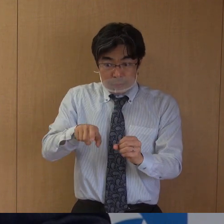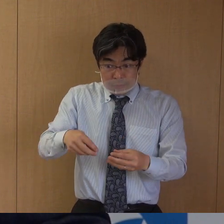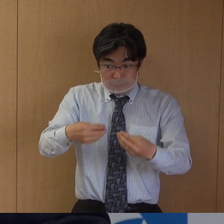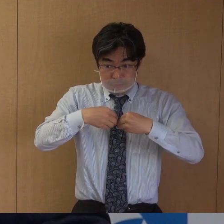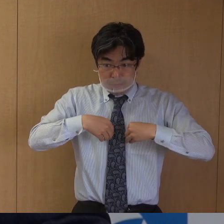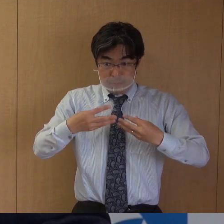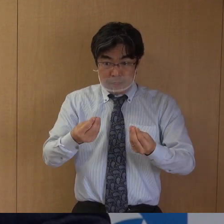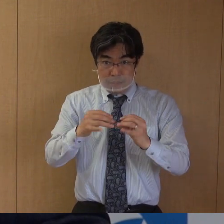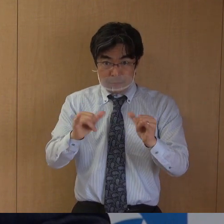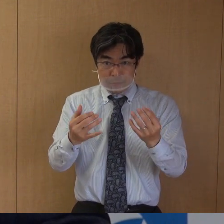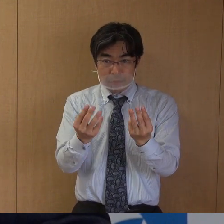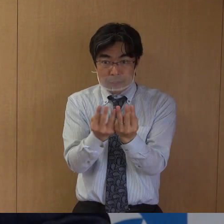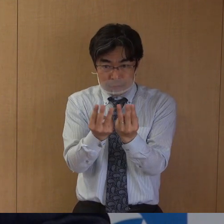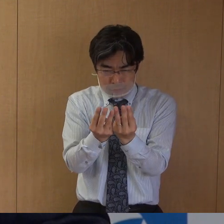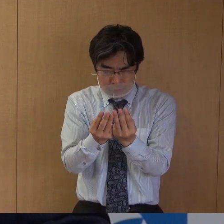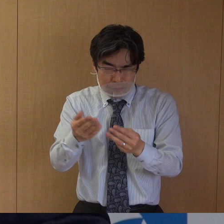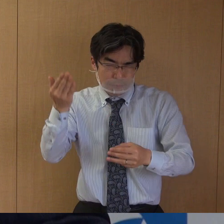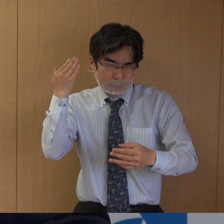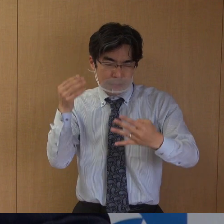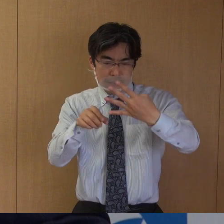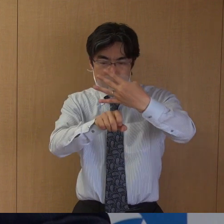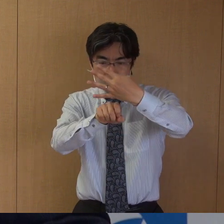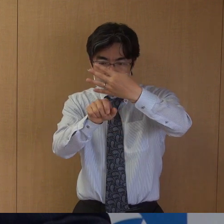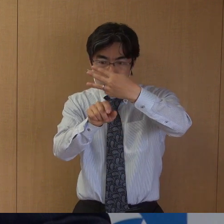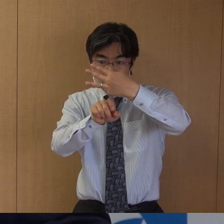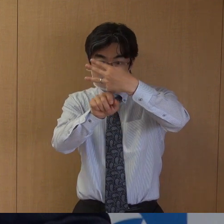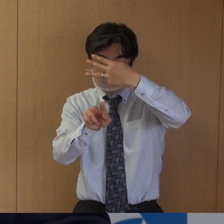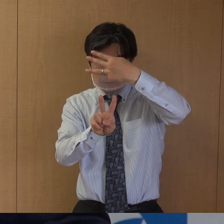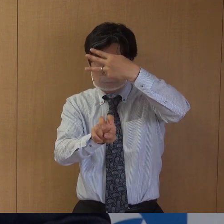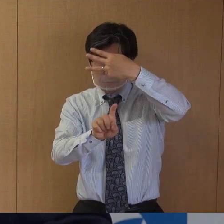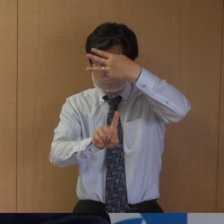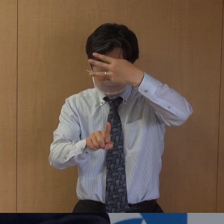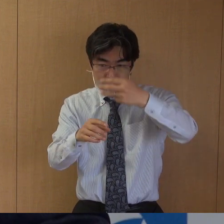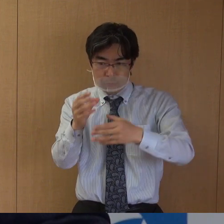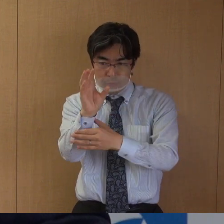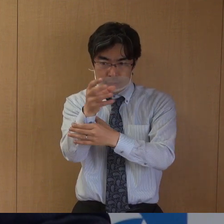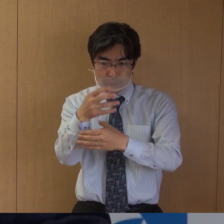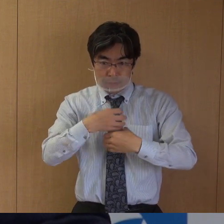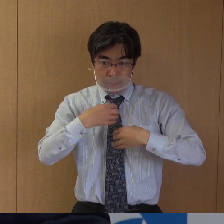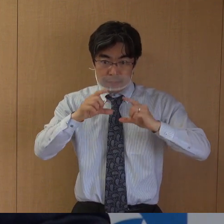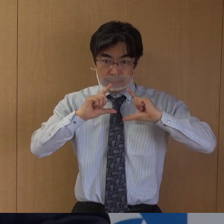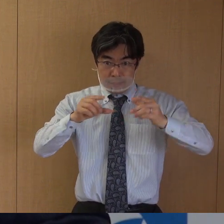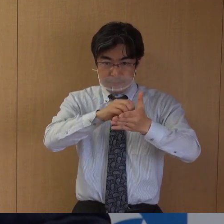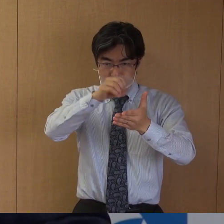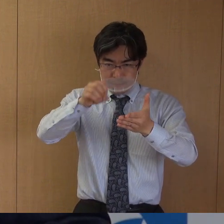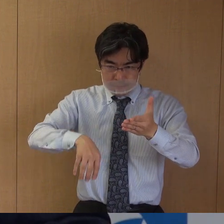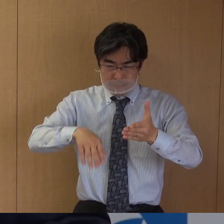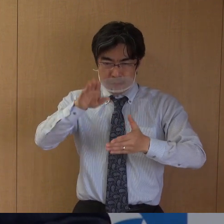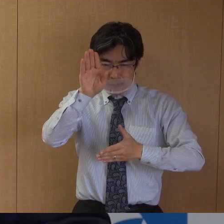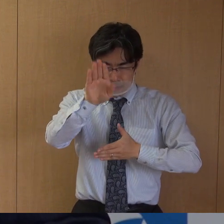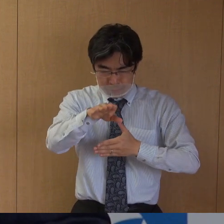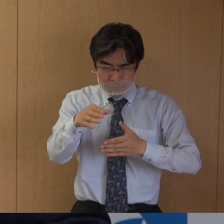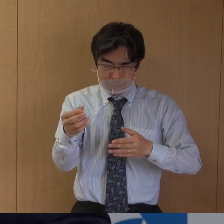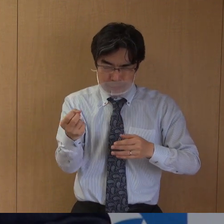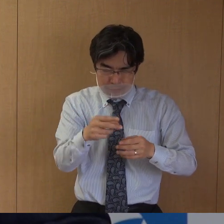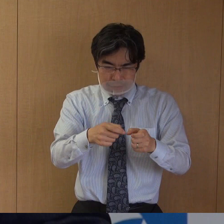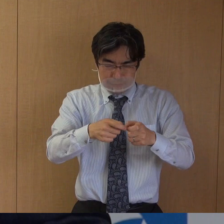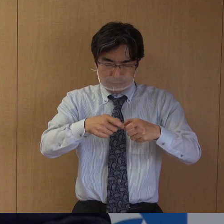21日の緊急事態宣言解除後、増加に転じています